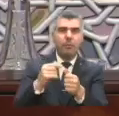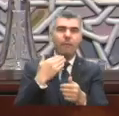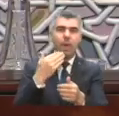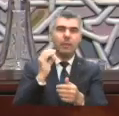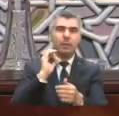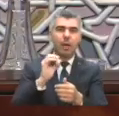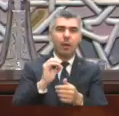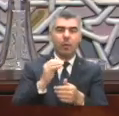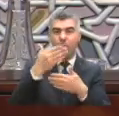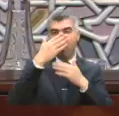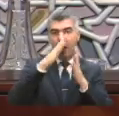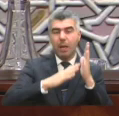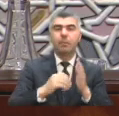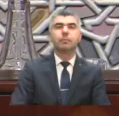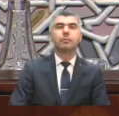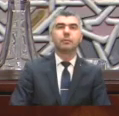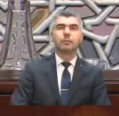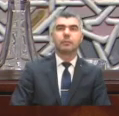السيدة النائبة.